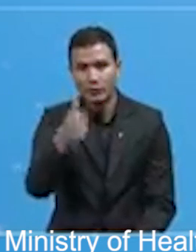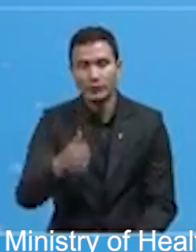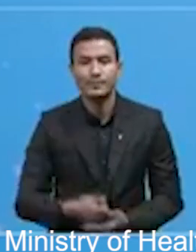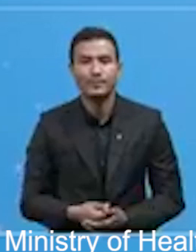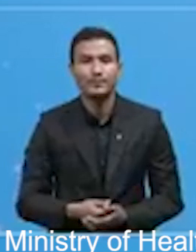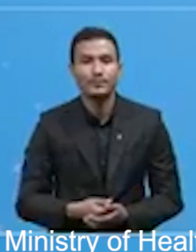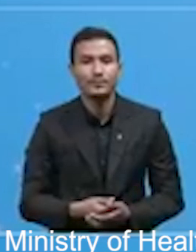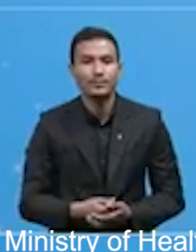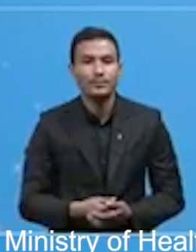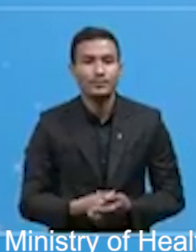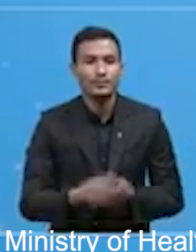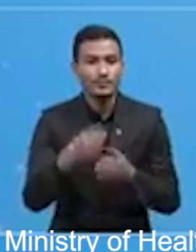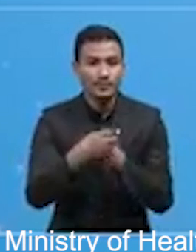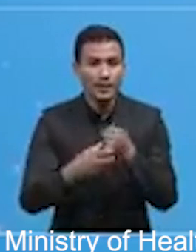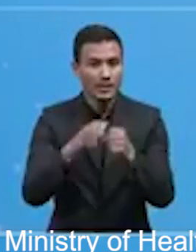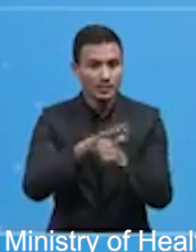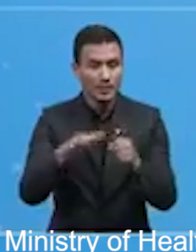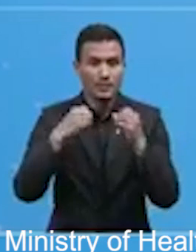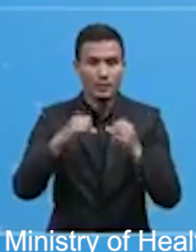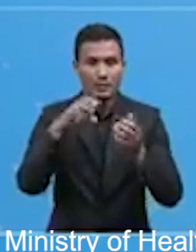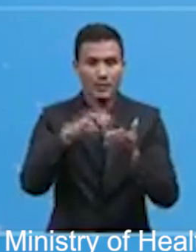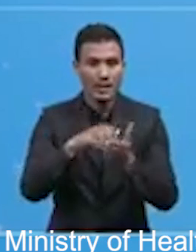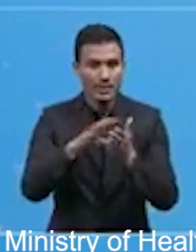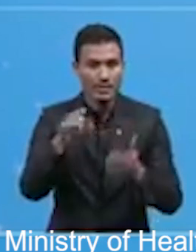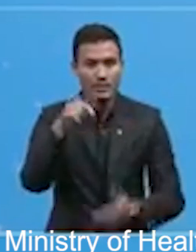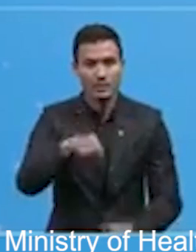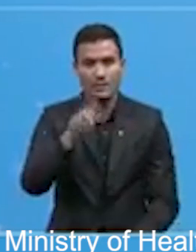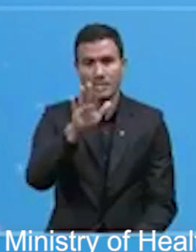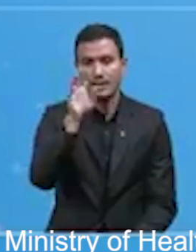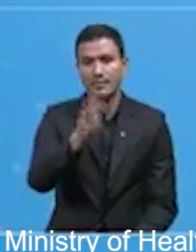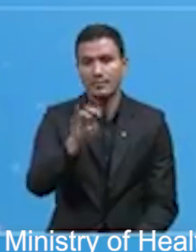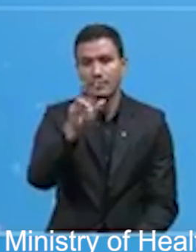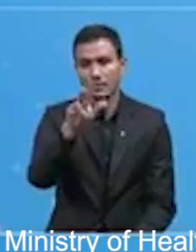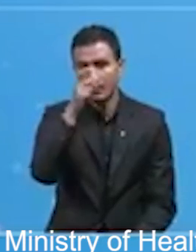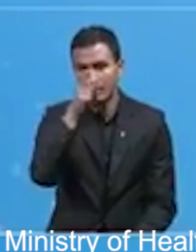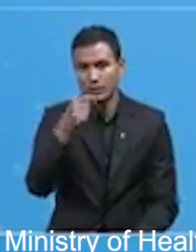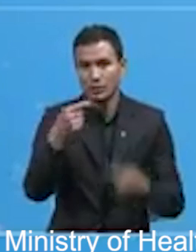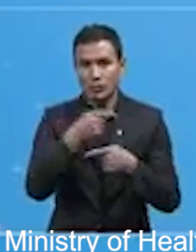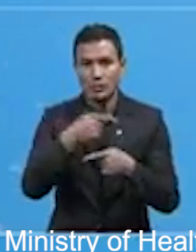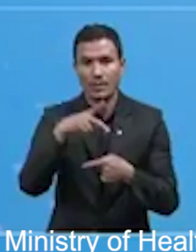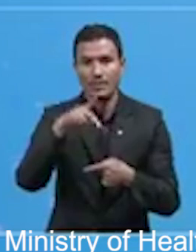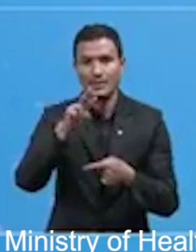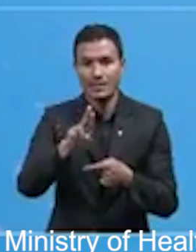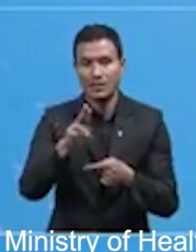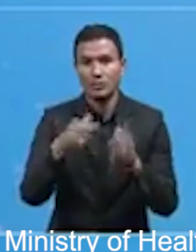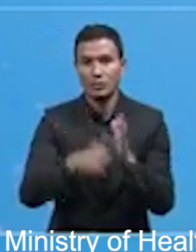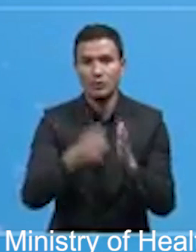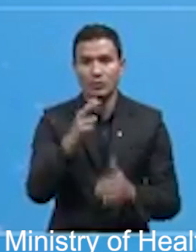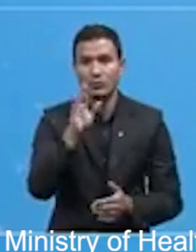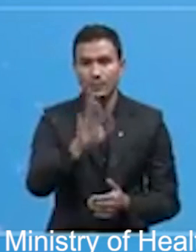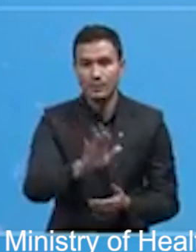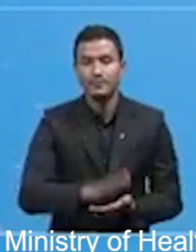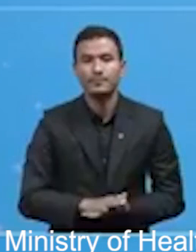1,966 जना हुनुहुन्छ। देशभरिका प्रयोगशालाहरूबाट आज 5,800 नमुनाहरूको PCR परीक्षण भएको